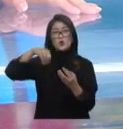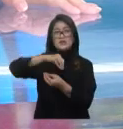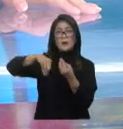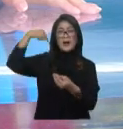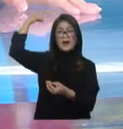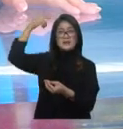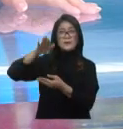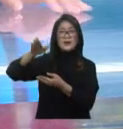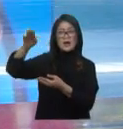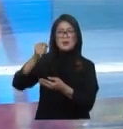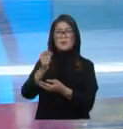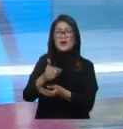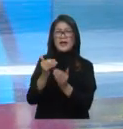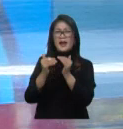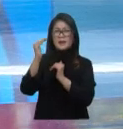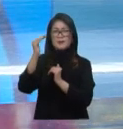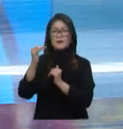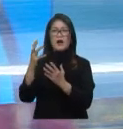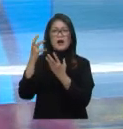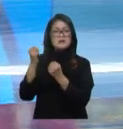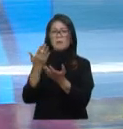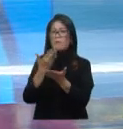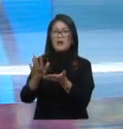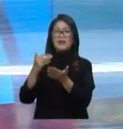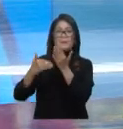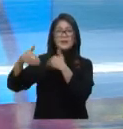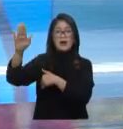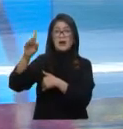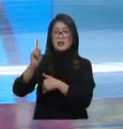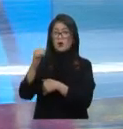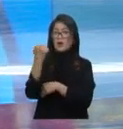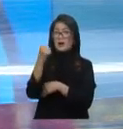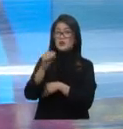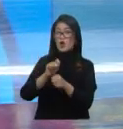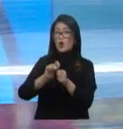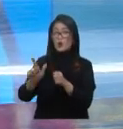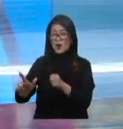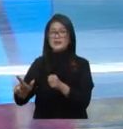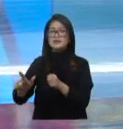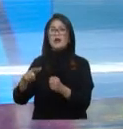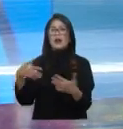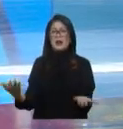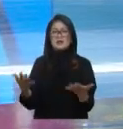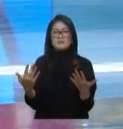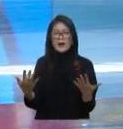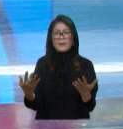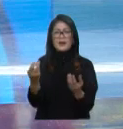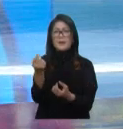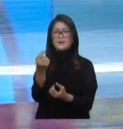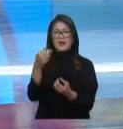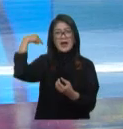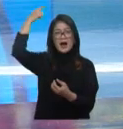berangkat harus membayar lebih, bahkan terancam batal berangkat jika tidak bisa untuk melunasi. Lantas, apa yang menyebabkan biaya haji di